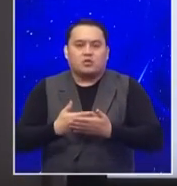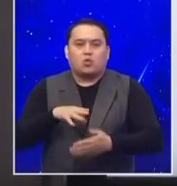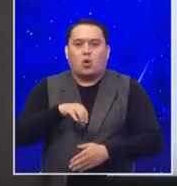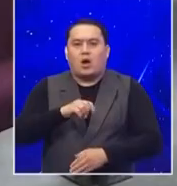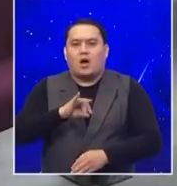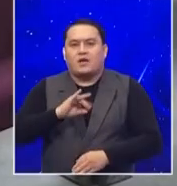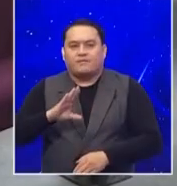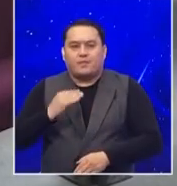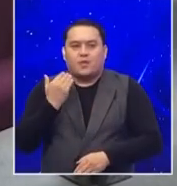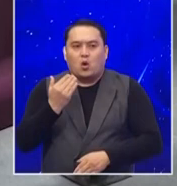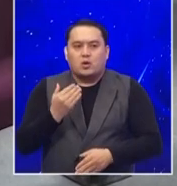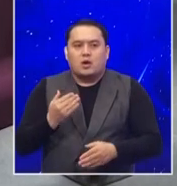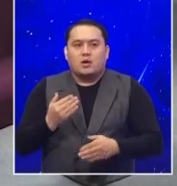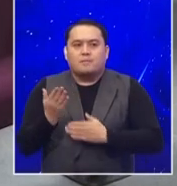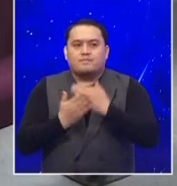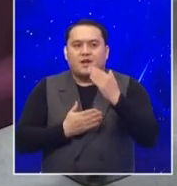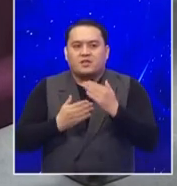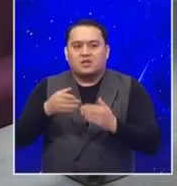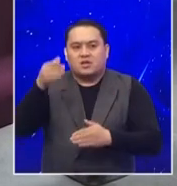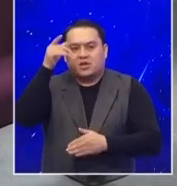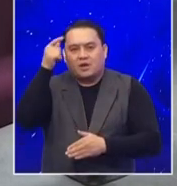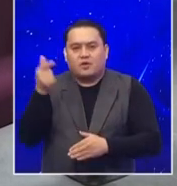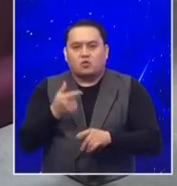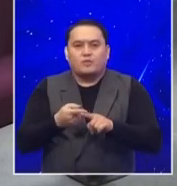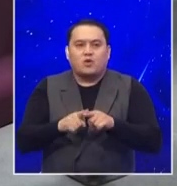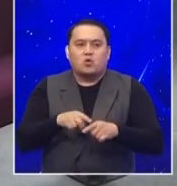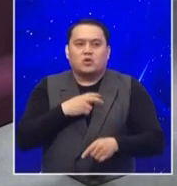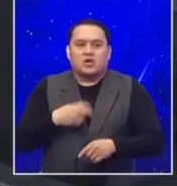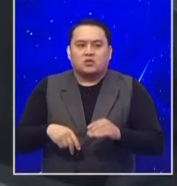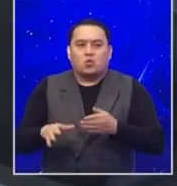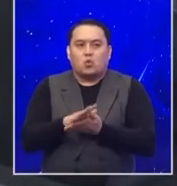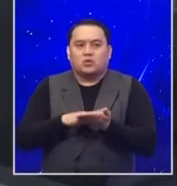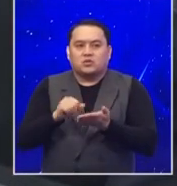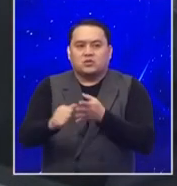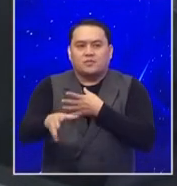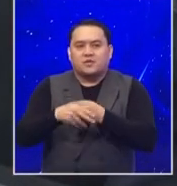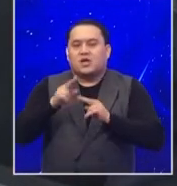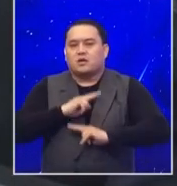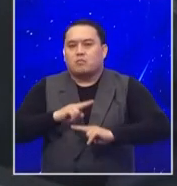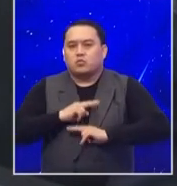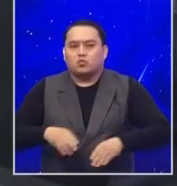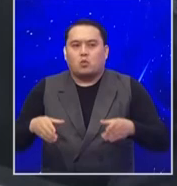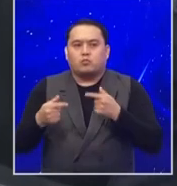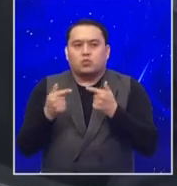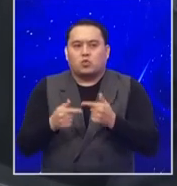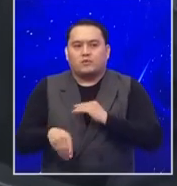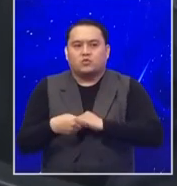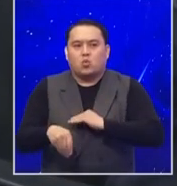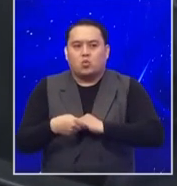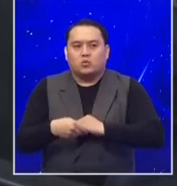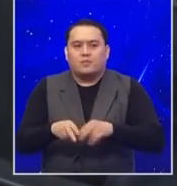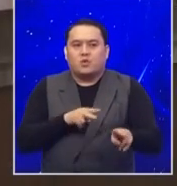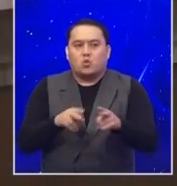Касым-Жомартом Токаевым. Для повышения прозрачности и исключения коррупционных рисков ведется совместная работа департаментов антикоррупционной службы